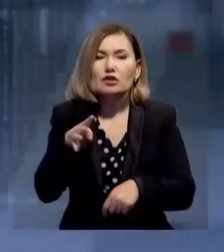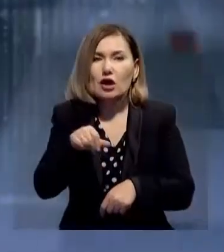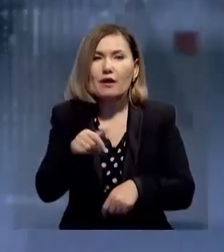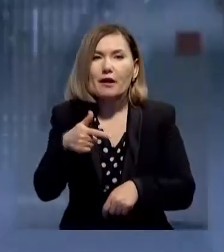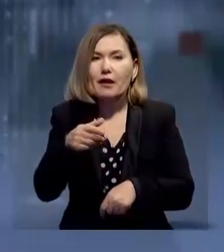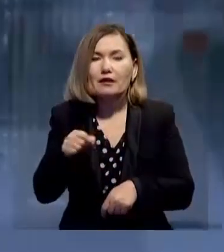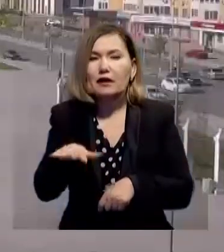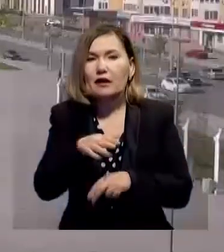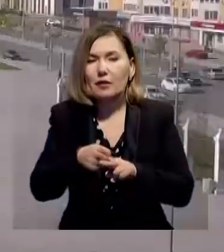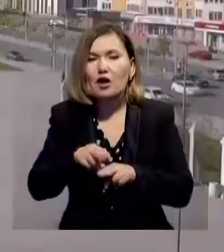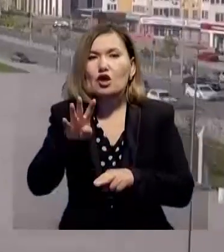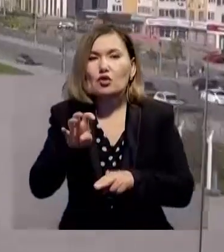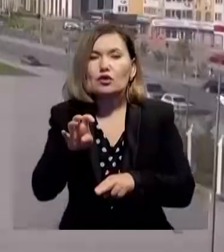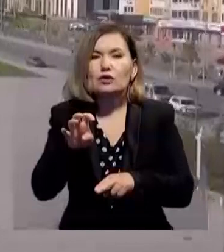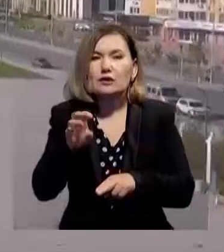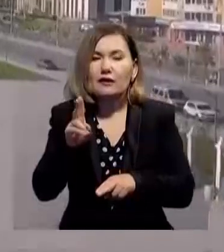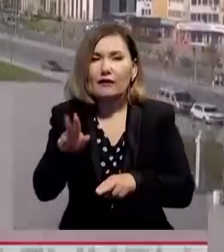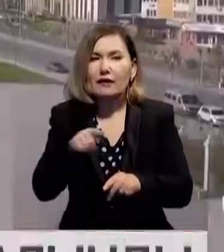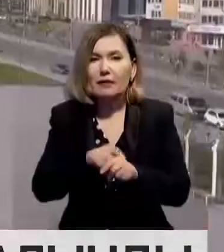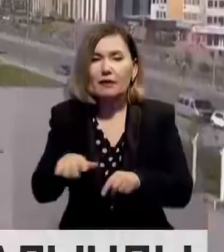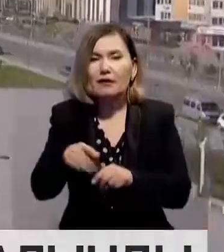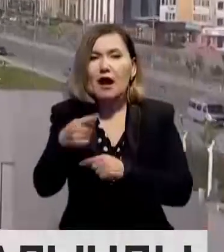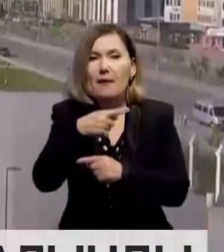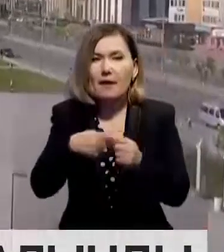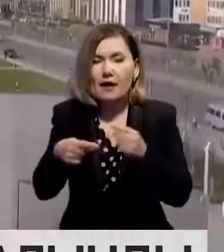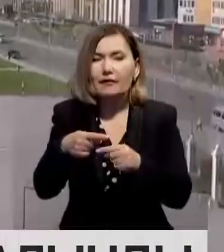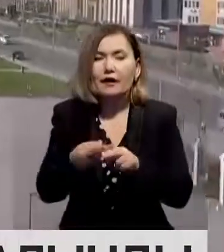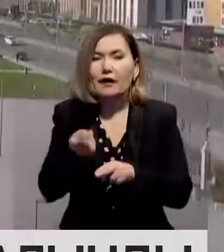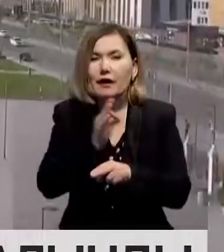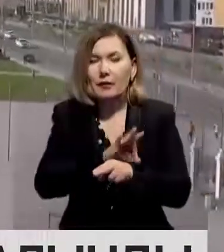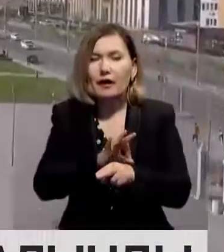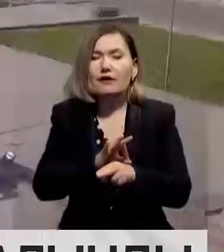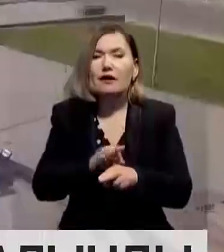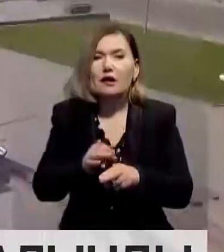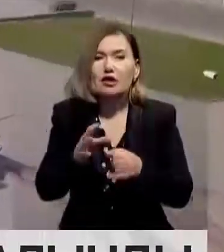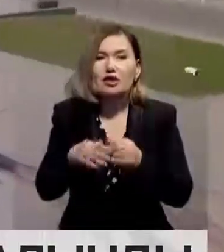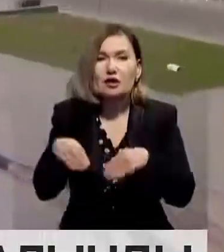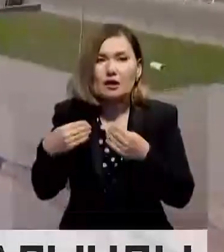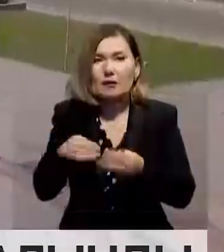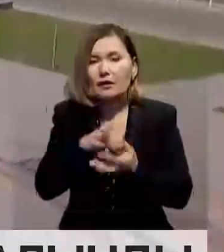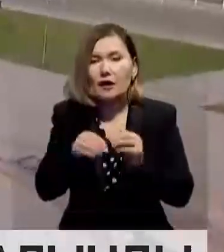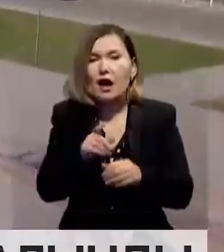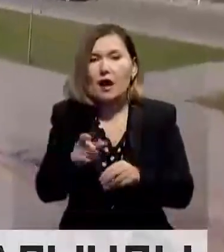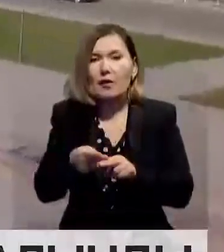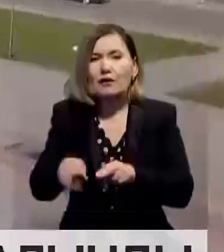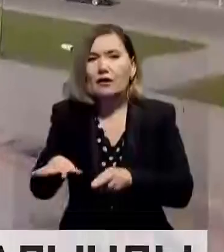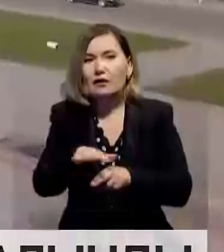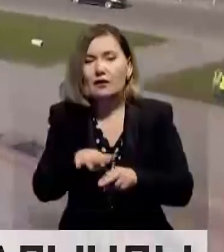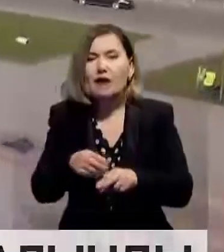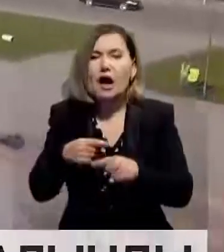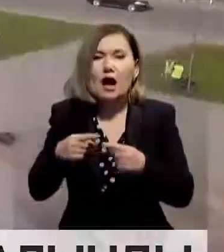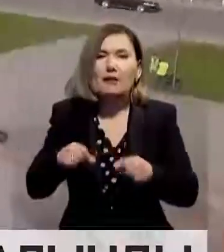болатын алаңның 400 шаршы метрден астамын кәсіпкерлік мақсатта пайдалану үшін тендер жариялады. Бұған дейін азаматтар осы алаңда